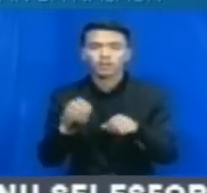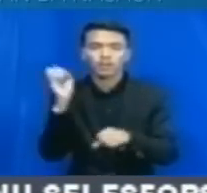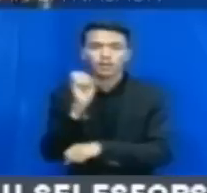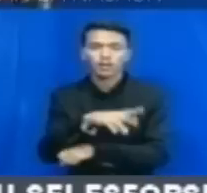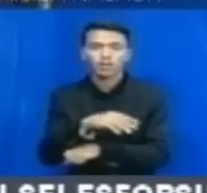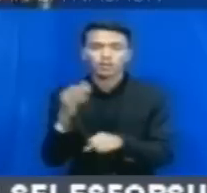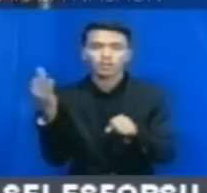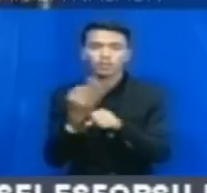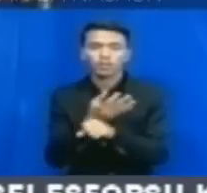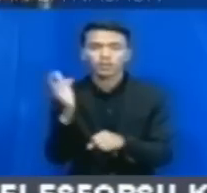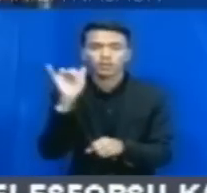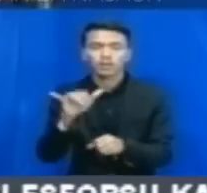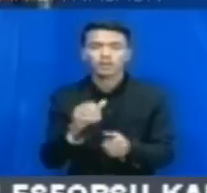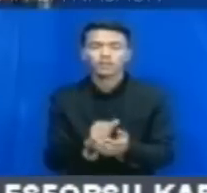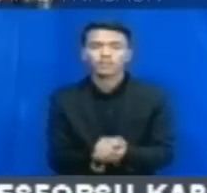evidensia sira